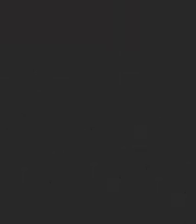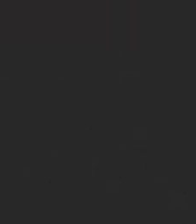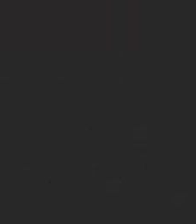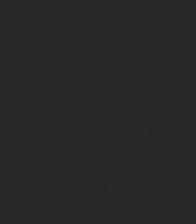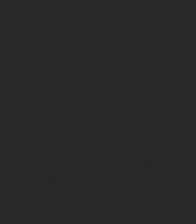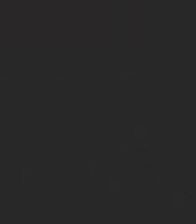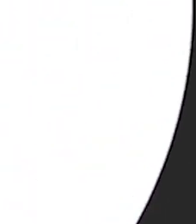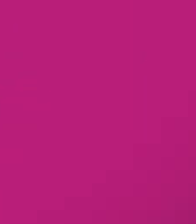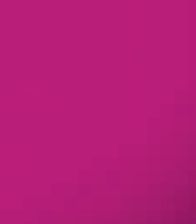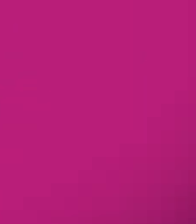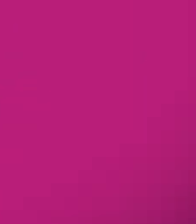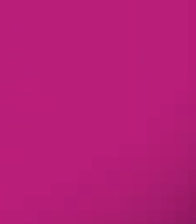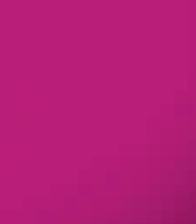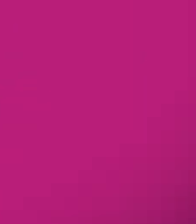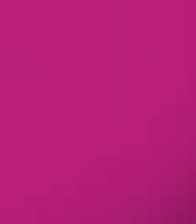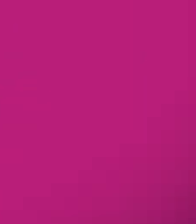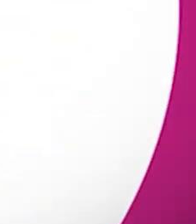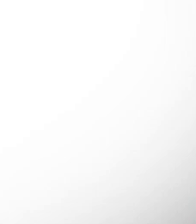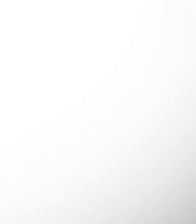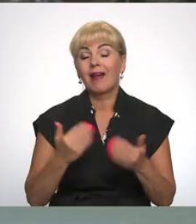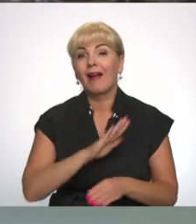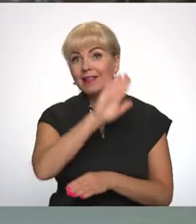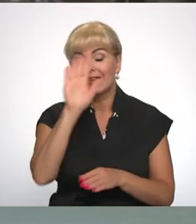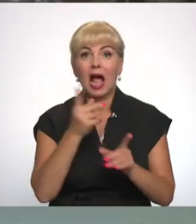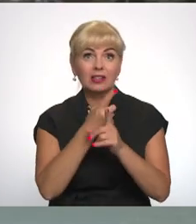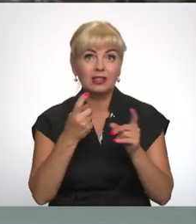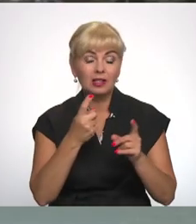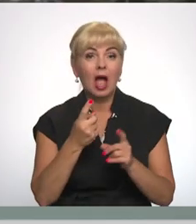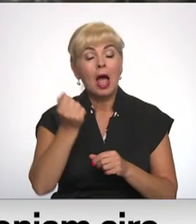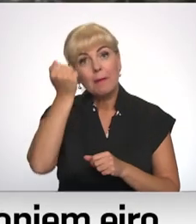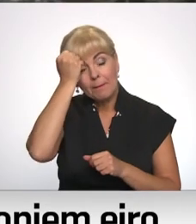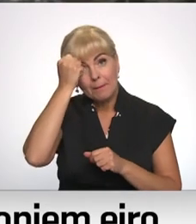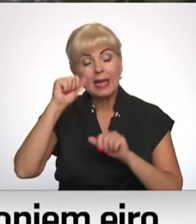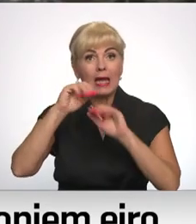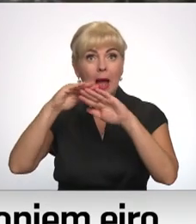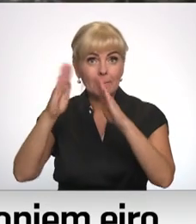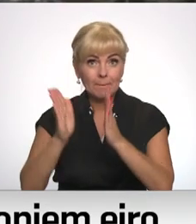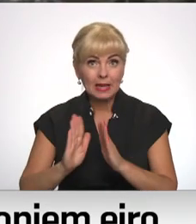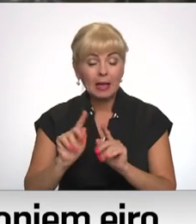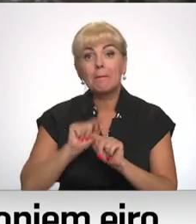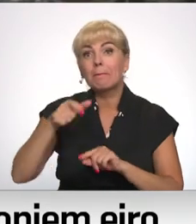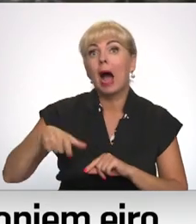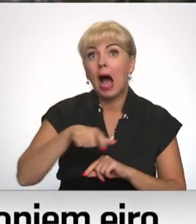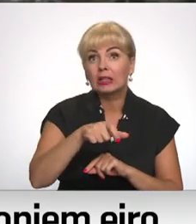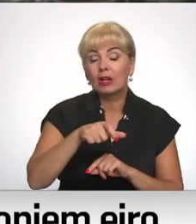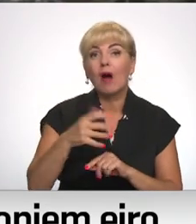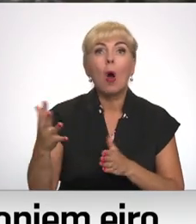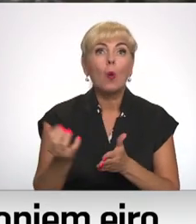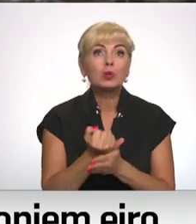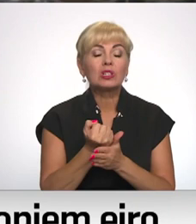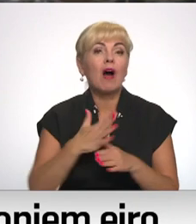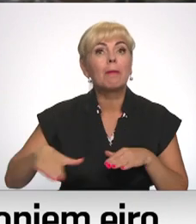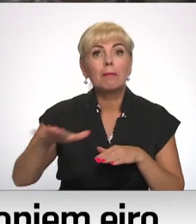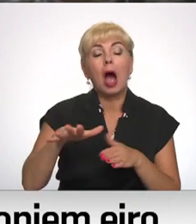Re, viss ēters ir te! Pieminekļa Pārdaugavā uzvaras parkā nojaukšana varētu izmaksāt